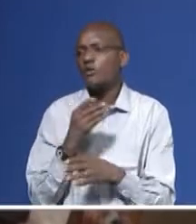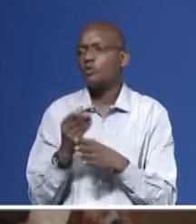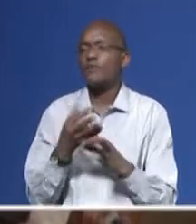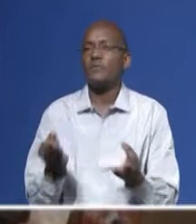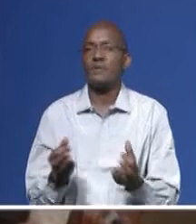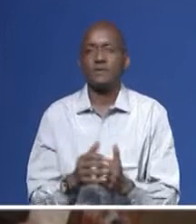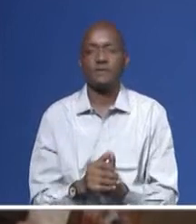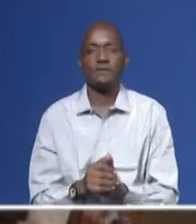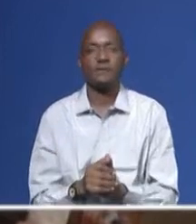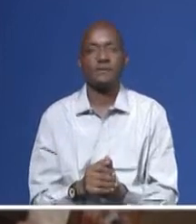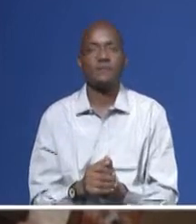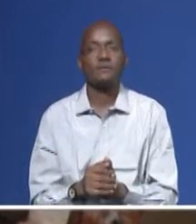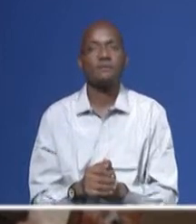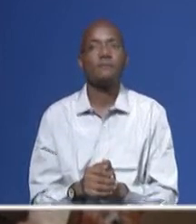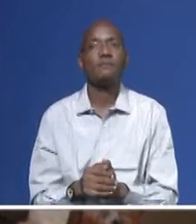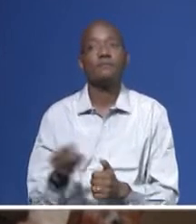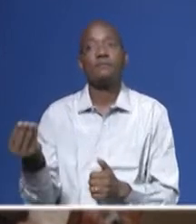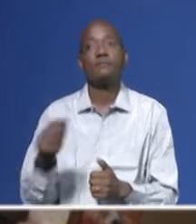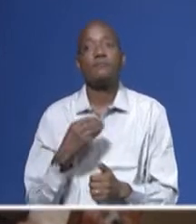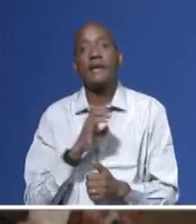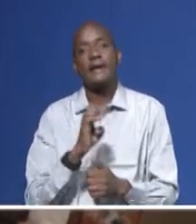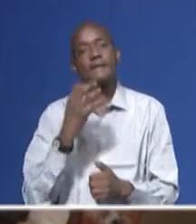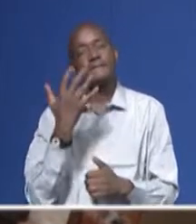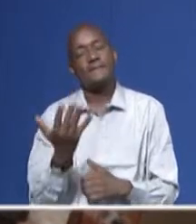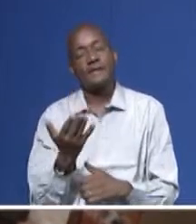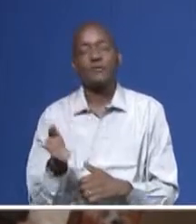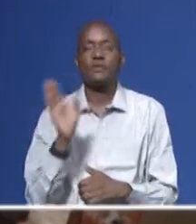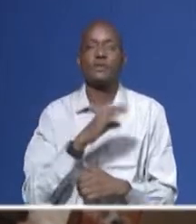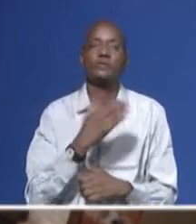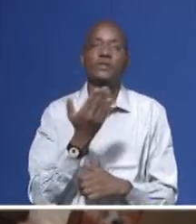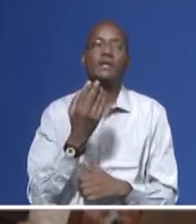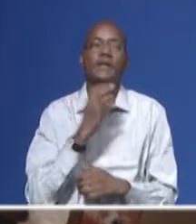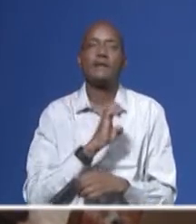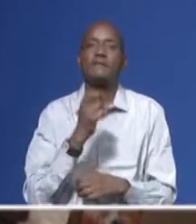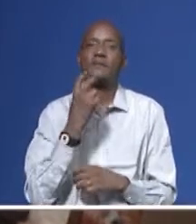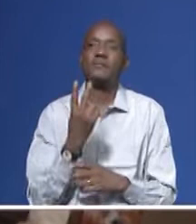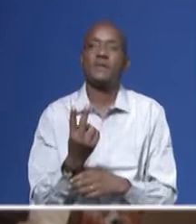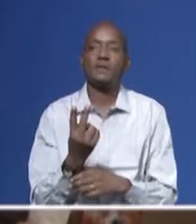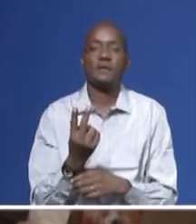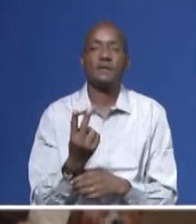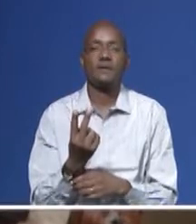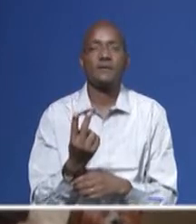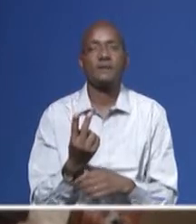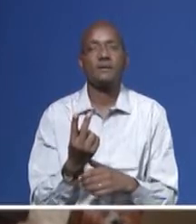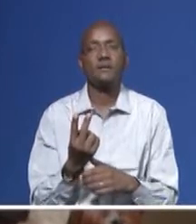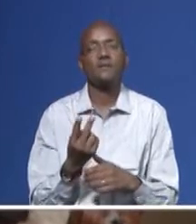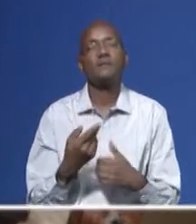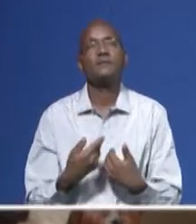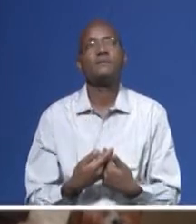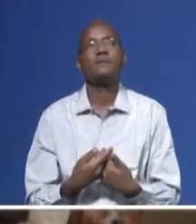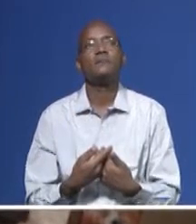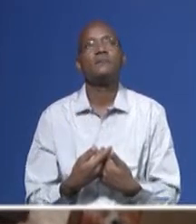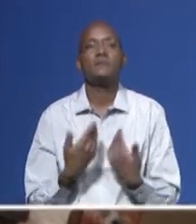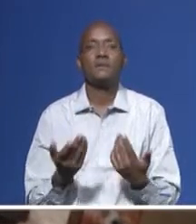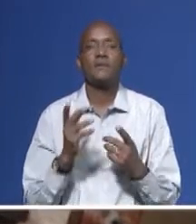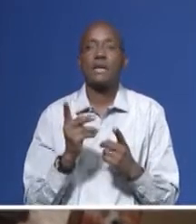hasa? Pengine alikuwa ananipa 5,000, pengine 2,000. Nilikuwa na nani? Kama